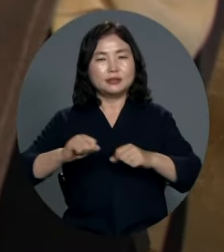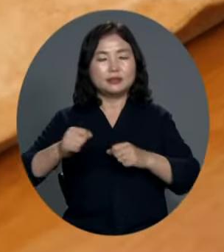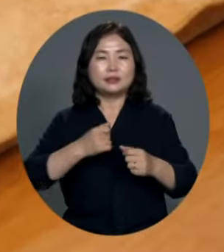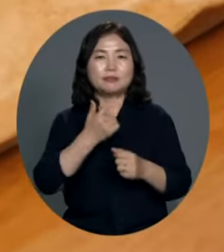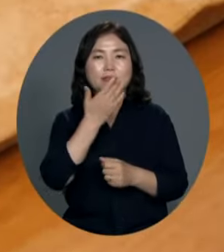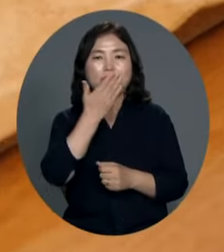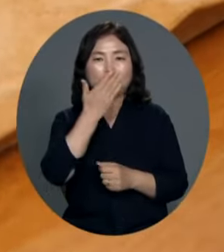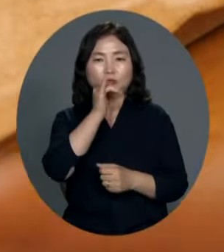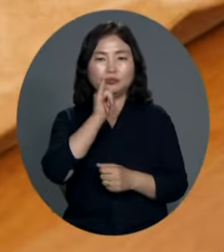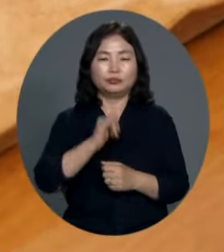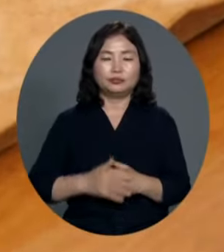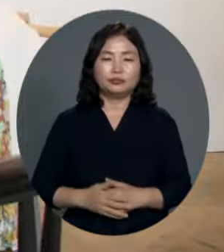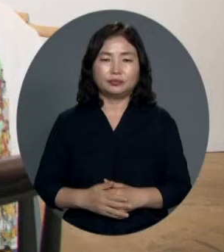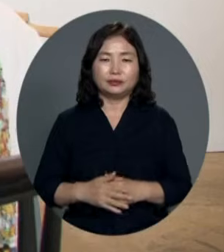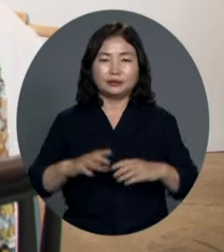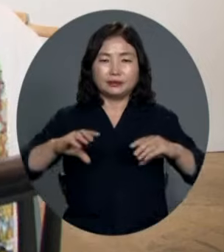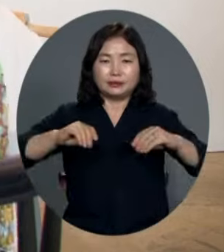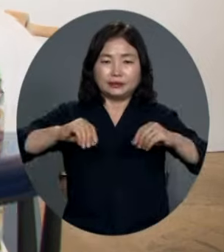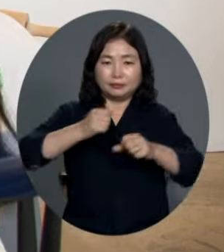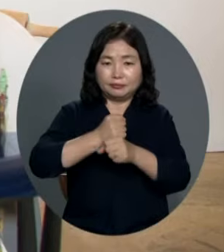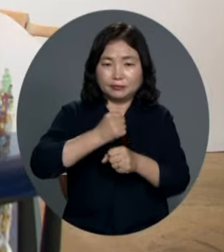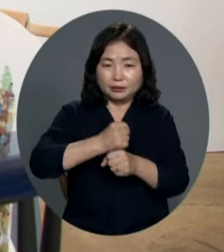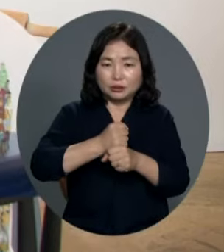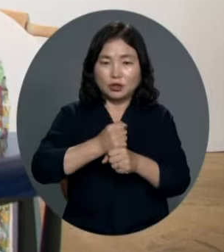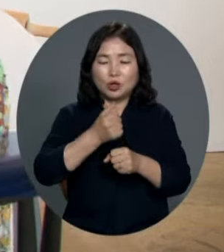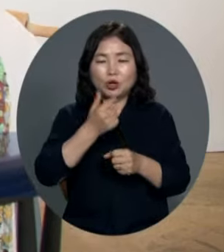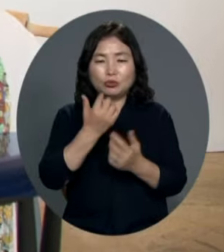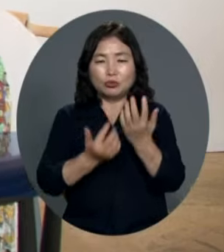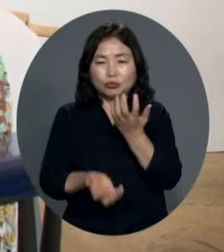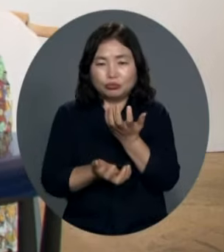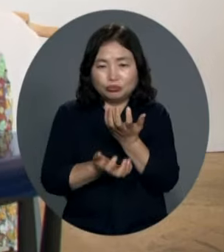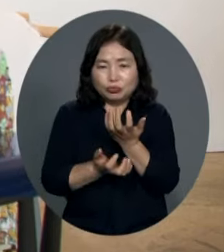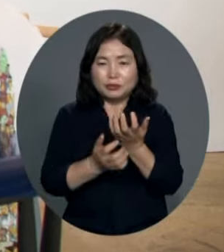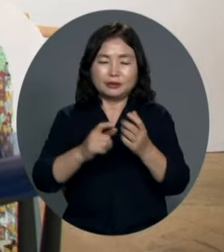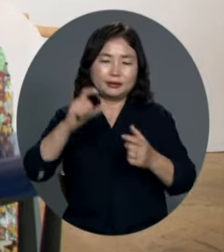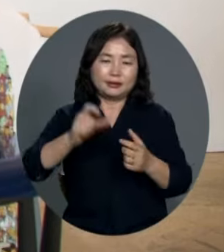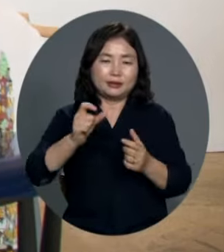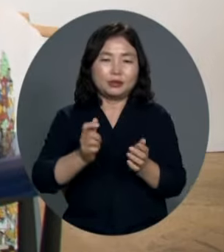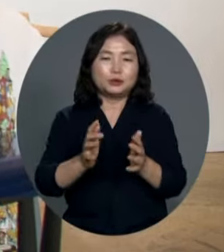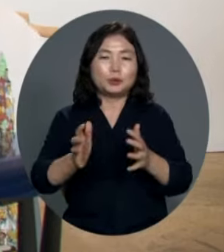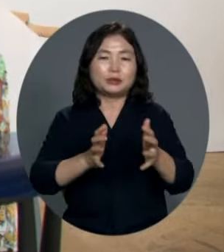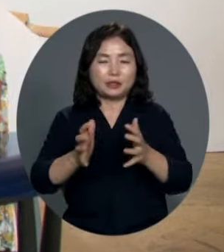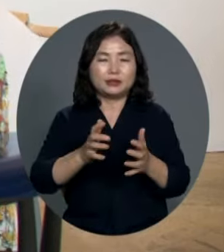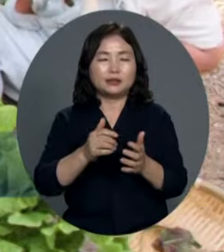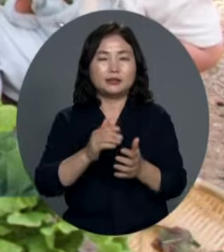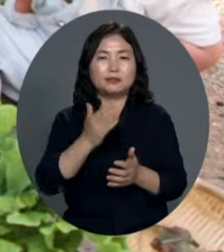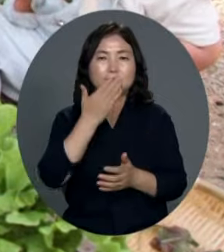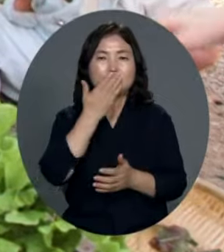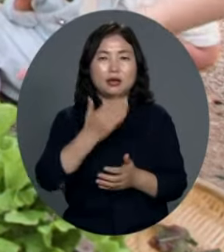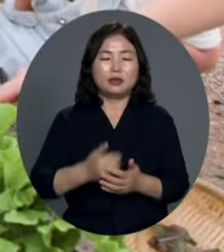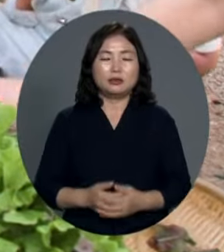수 있습니다 육으로 만들어서 불에 넣어서 구우면 단단한 도자기가